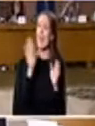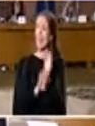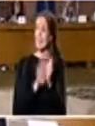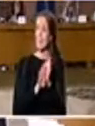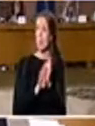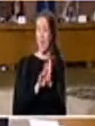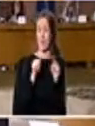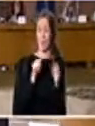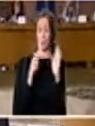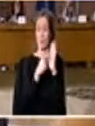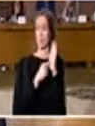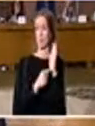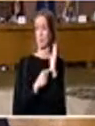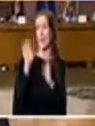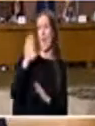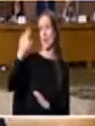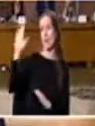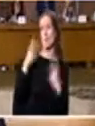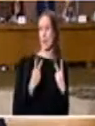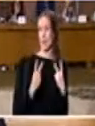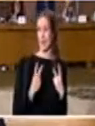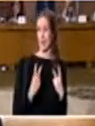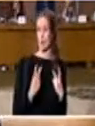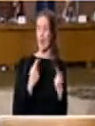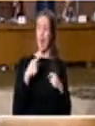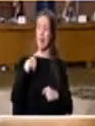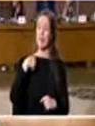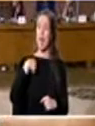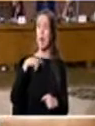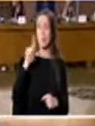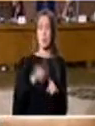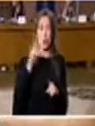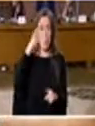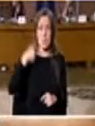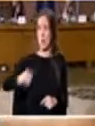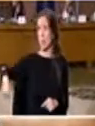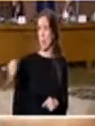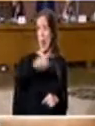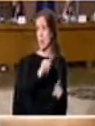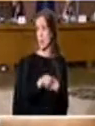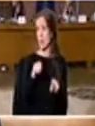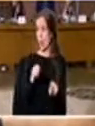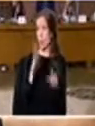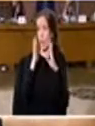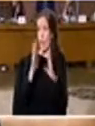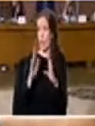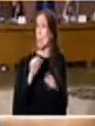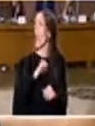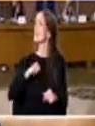jesu evropske vrednosti, ali ja mislim i naš, svih nas, ne samo koji sedimo ovde,